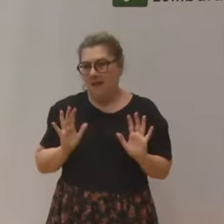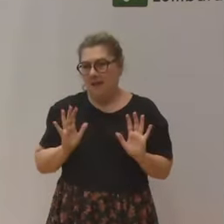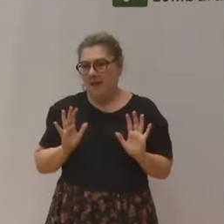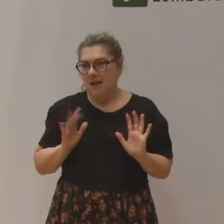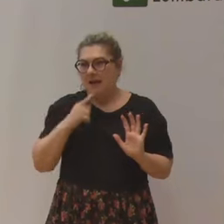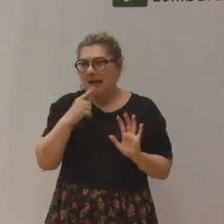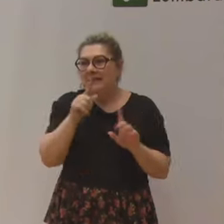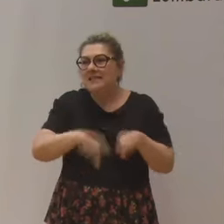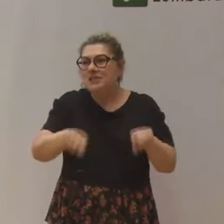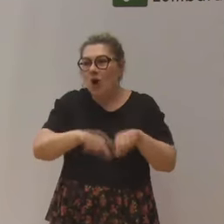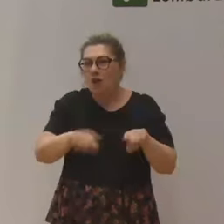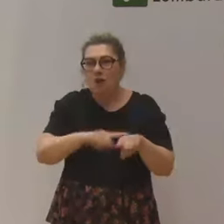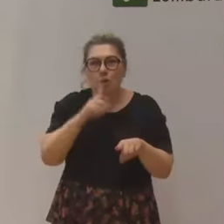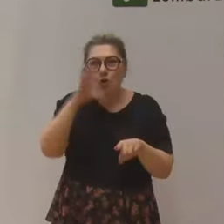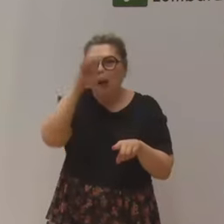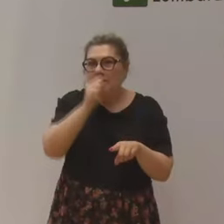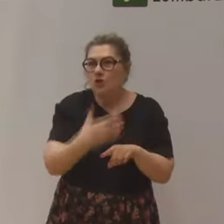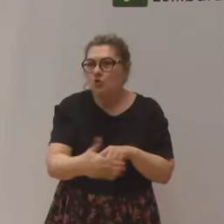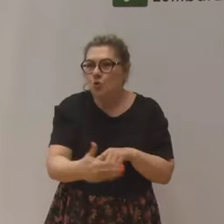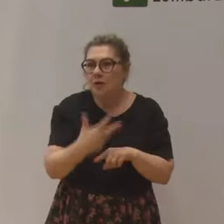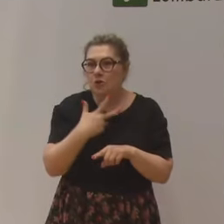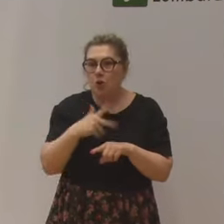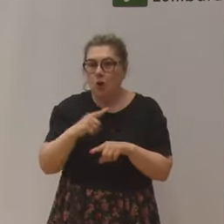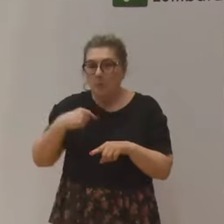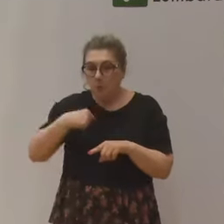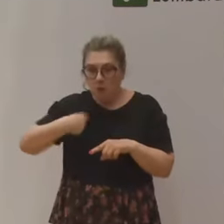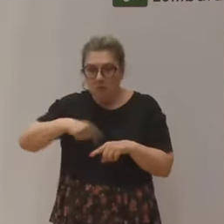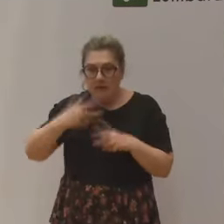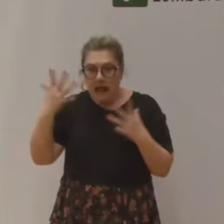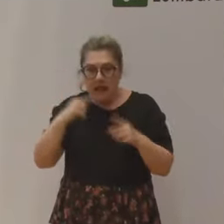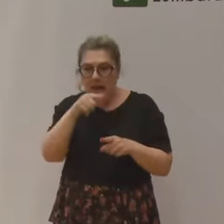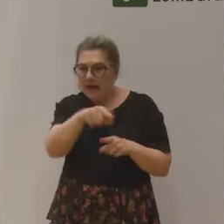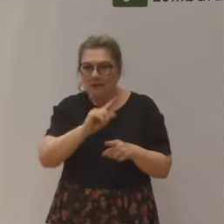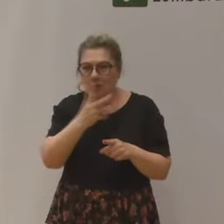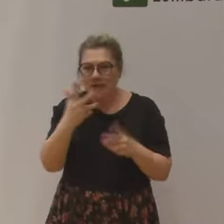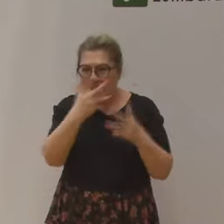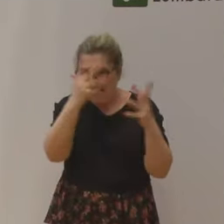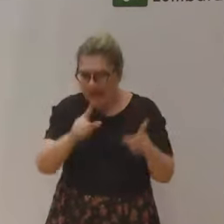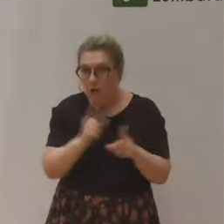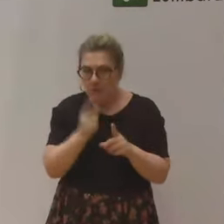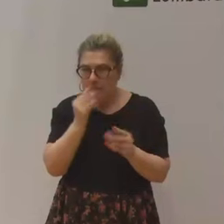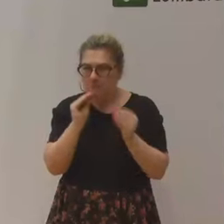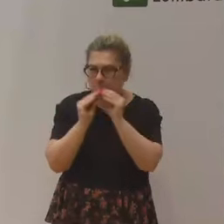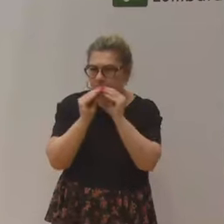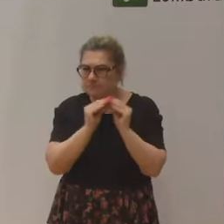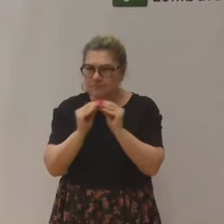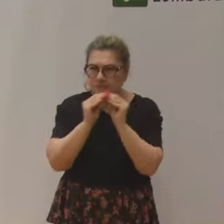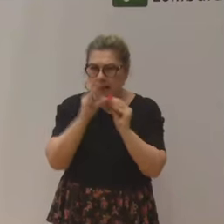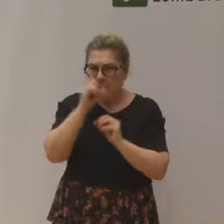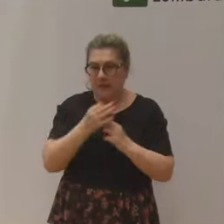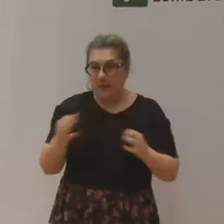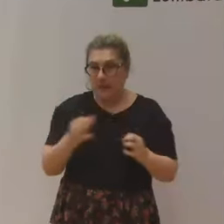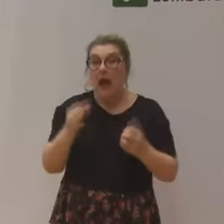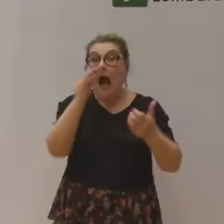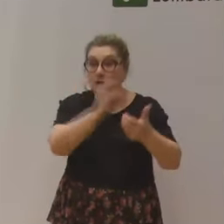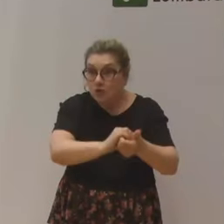percepiscono con quella chiarezza con cui noi la produciamo. È ovvio che le